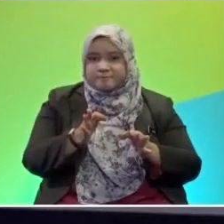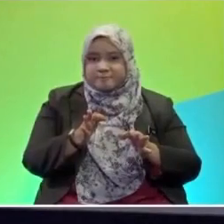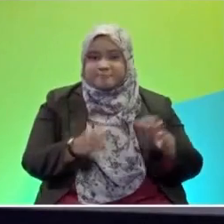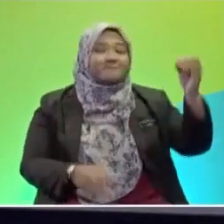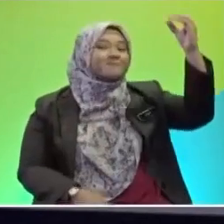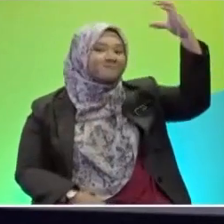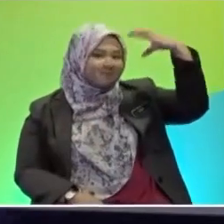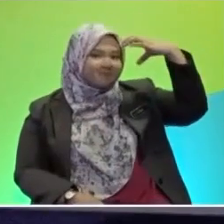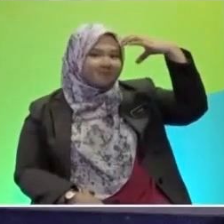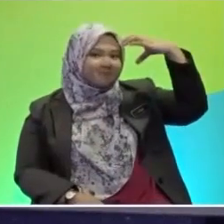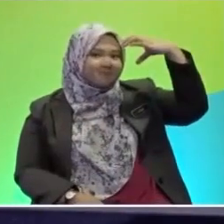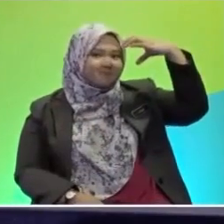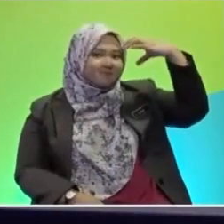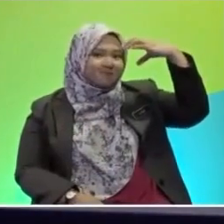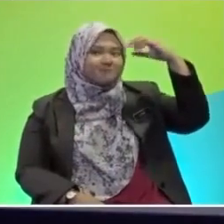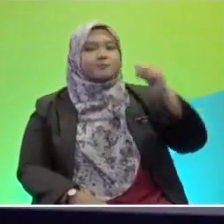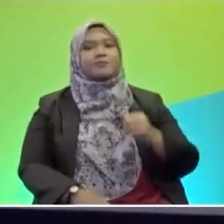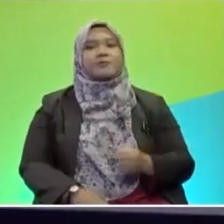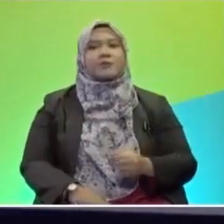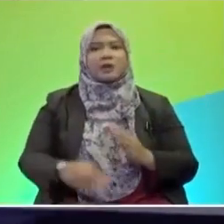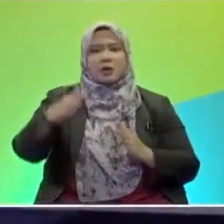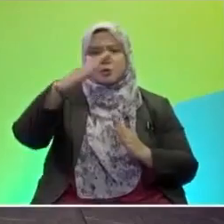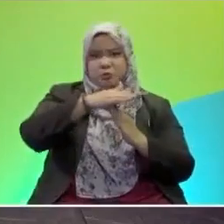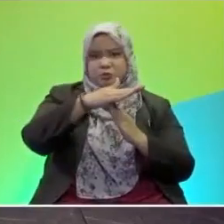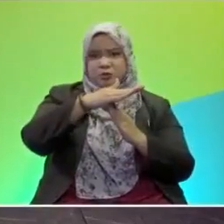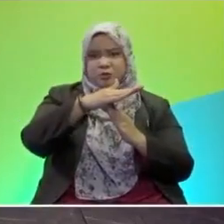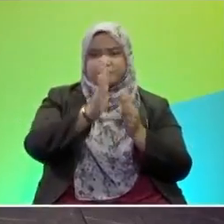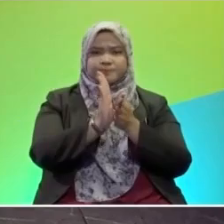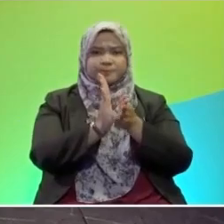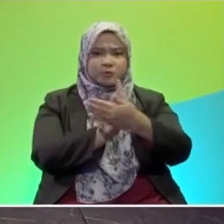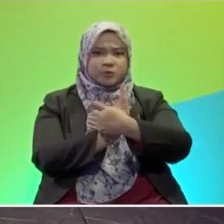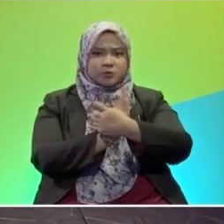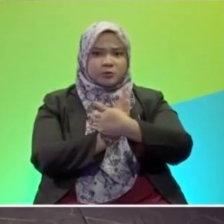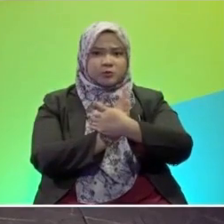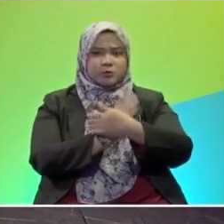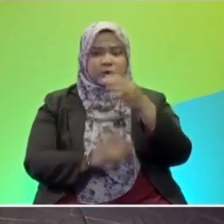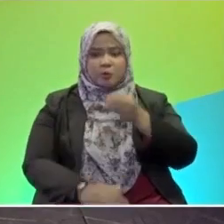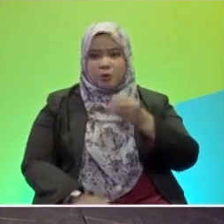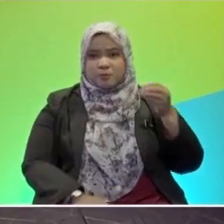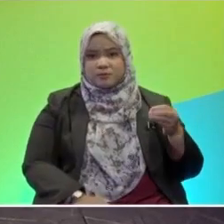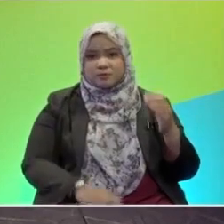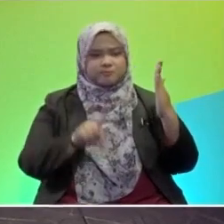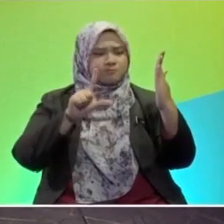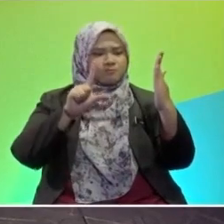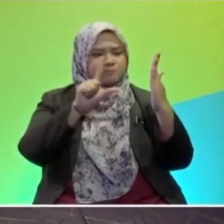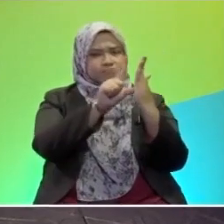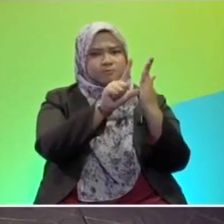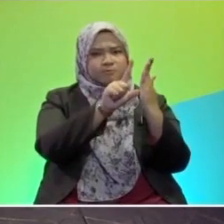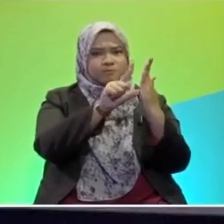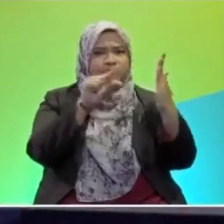jadi di sini kita dapat menyatakan bahwa semakin dekat objek dengan sumber cahaya